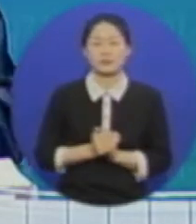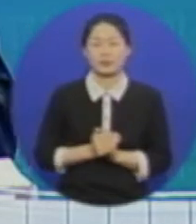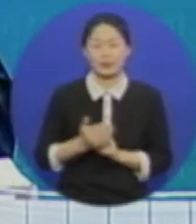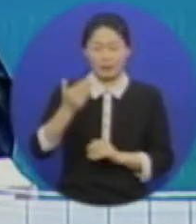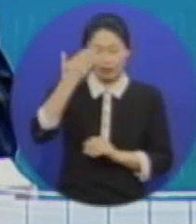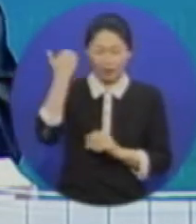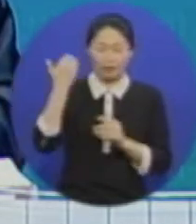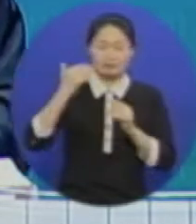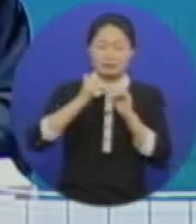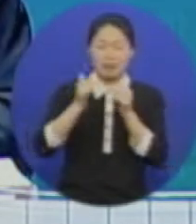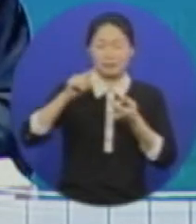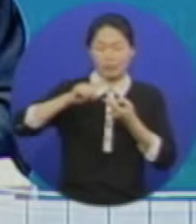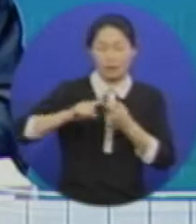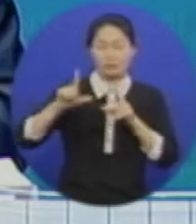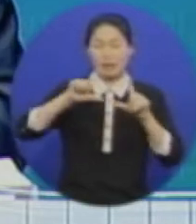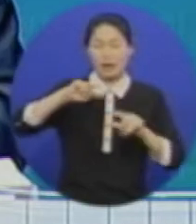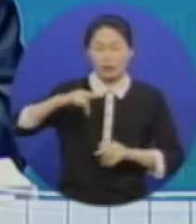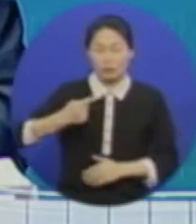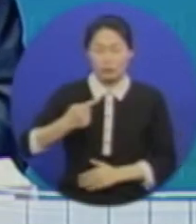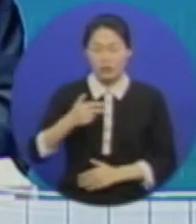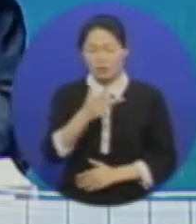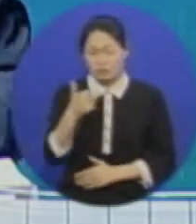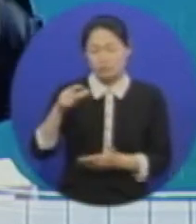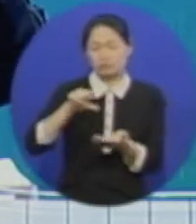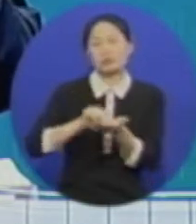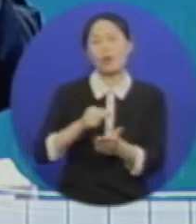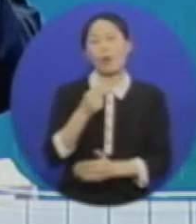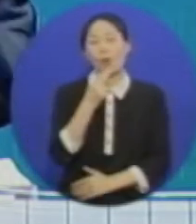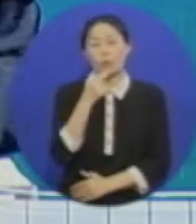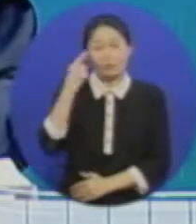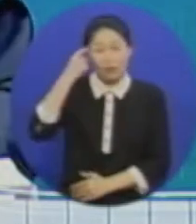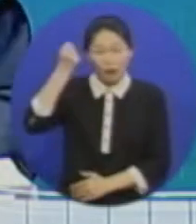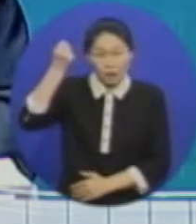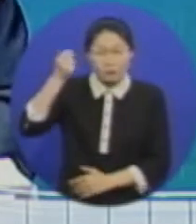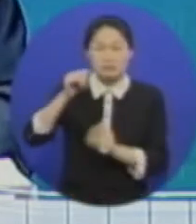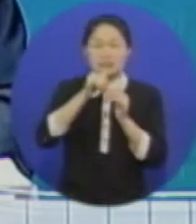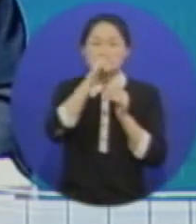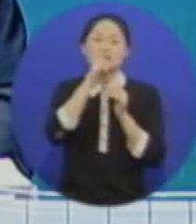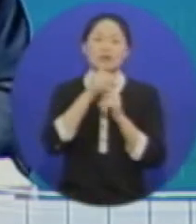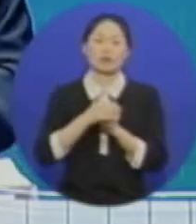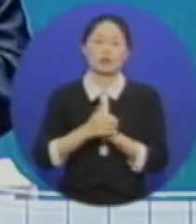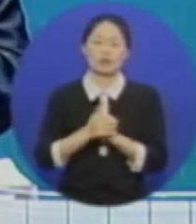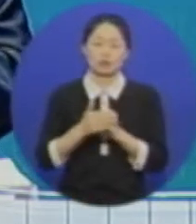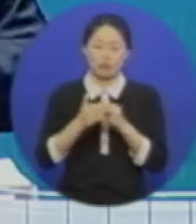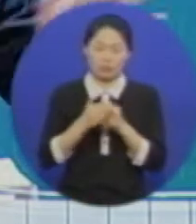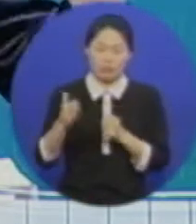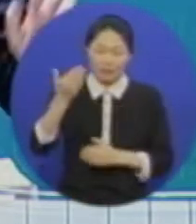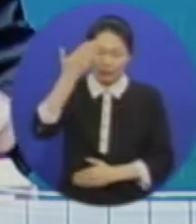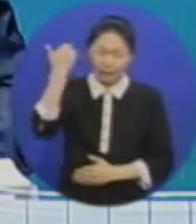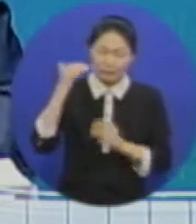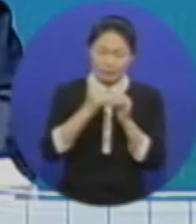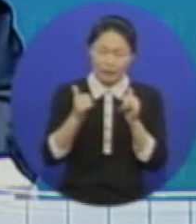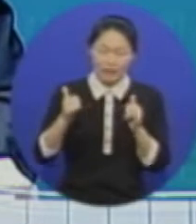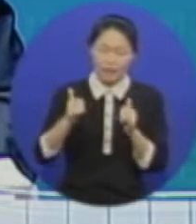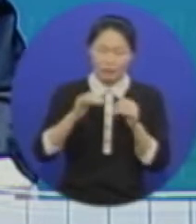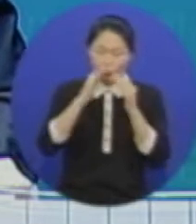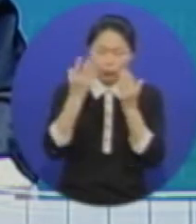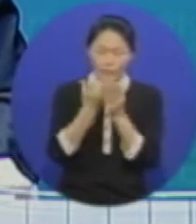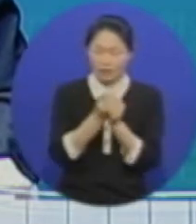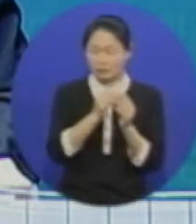옛사람 대로 살아도 크게 문제될 게 없다고 생각하는 분들이 있어요 그러니 옛사람을 청산 안하는